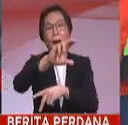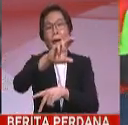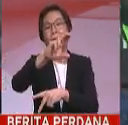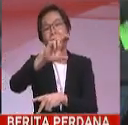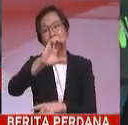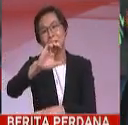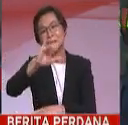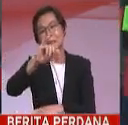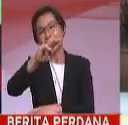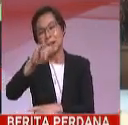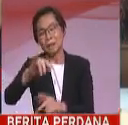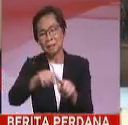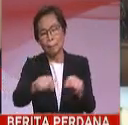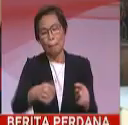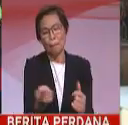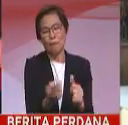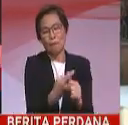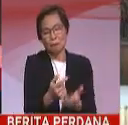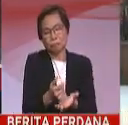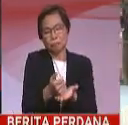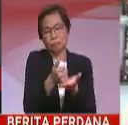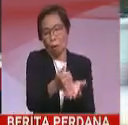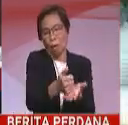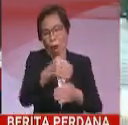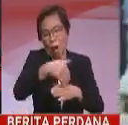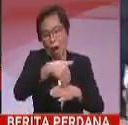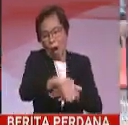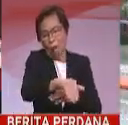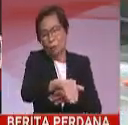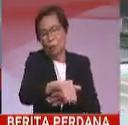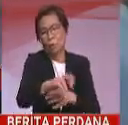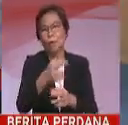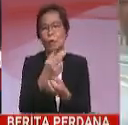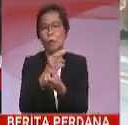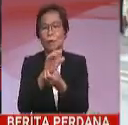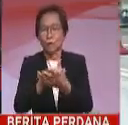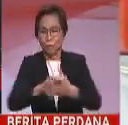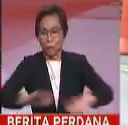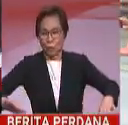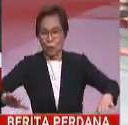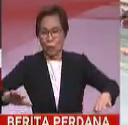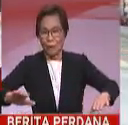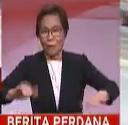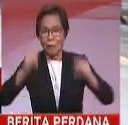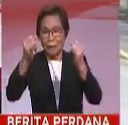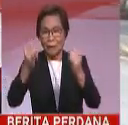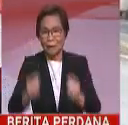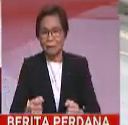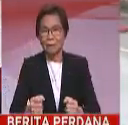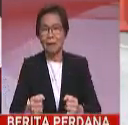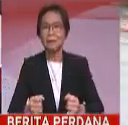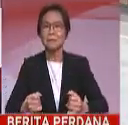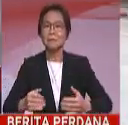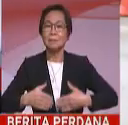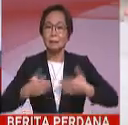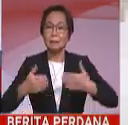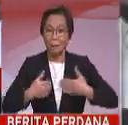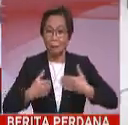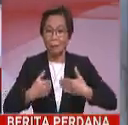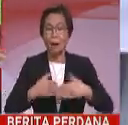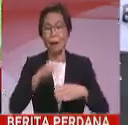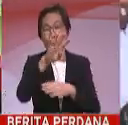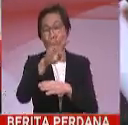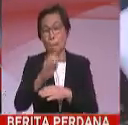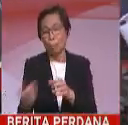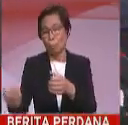sebagai lokasi pertama bantuan tersebut yang akan digerakkan oleh pasukan Rescue in Team Insan Sejahtera Rintis. 40 sukarelawan